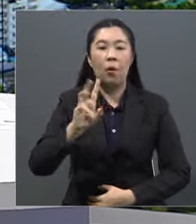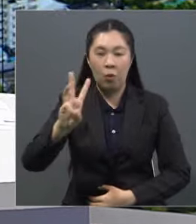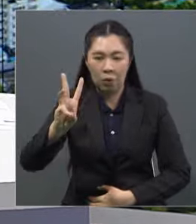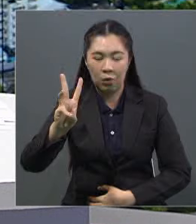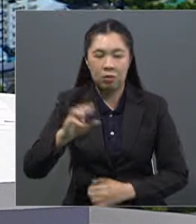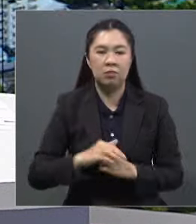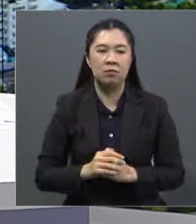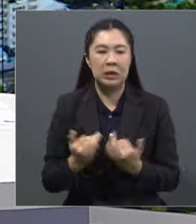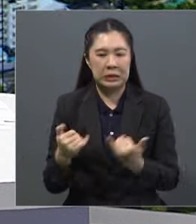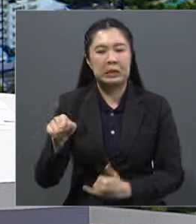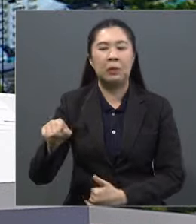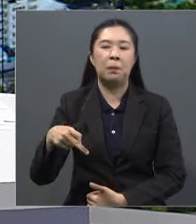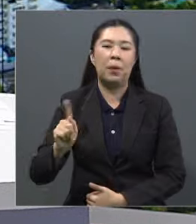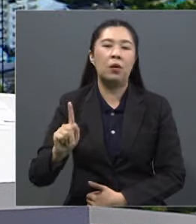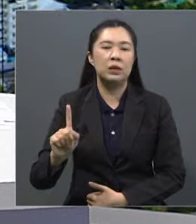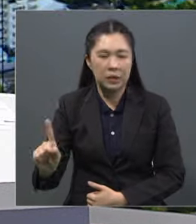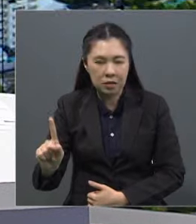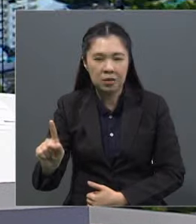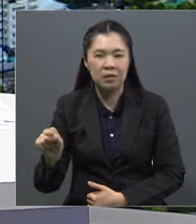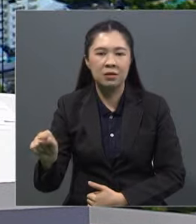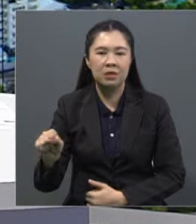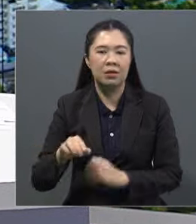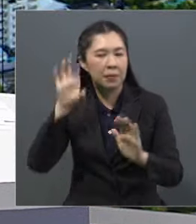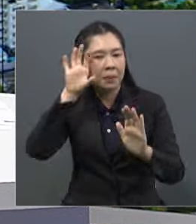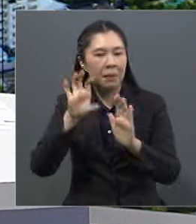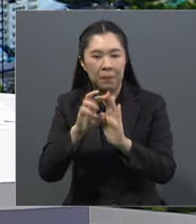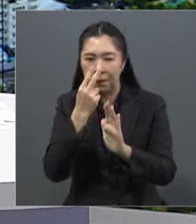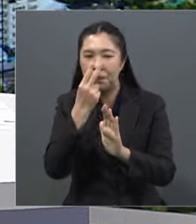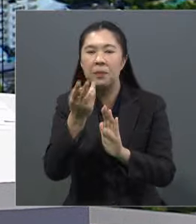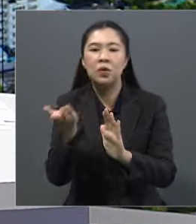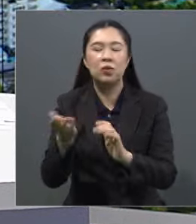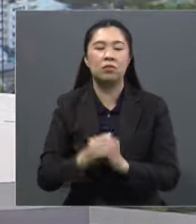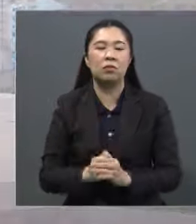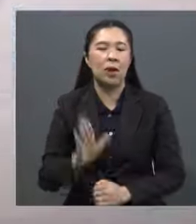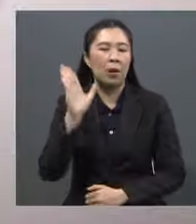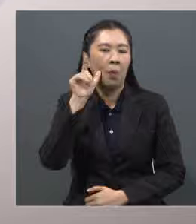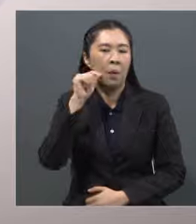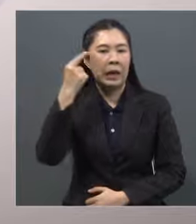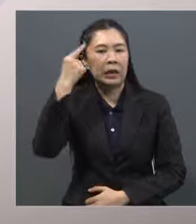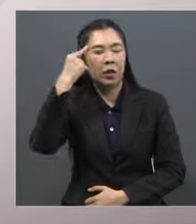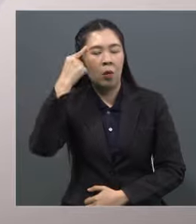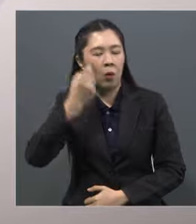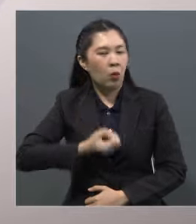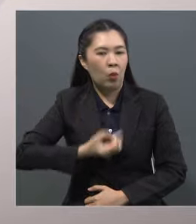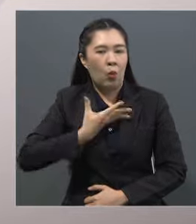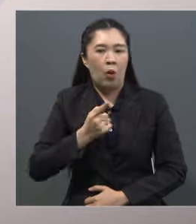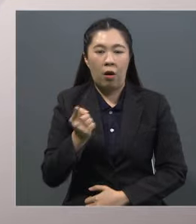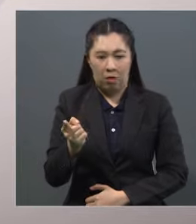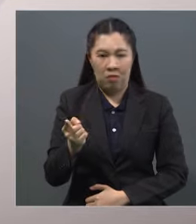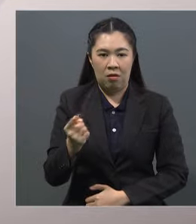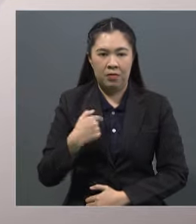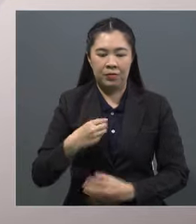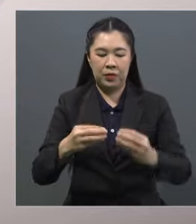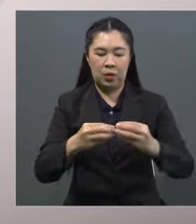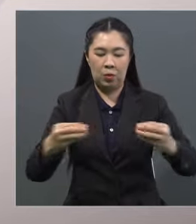อันนี้คือป. ป.1ค่ะ ป.1อ่ะคุณผู้ชมมาดูภัยเงียบนี้นะครับผู้ปกครองอาจจะคาดไม่ถึงบุหรี่ไฟฟ้าที่คุณครู